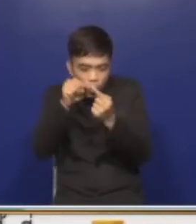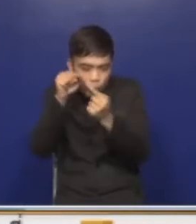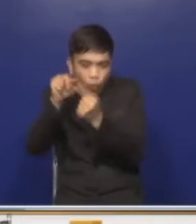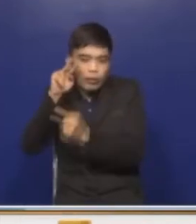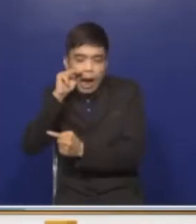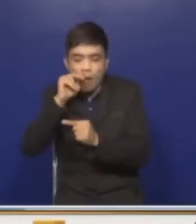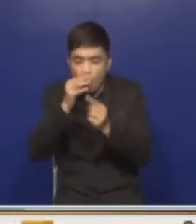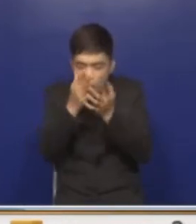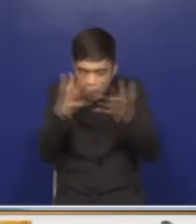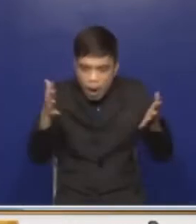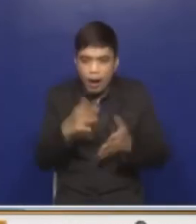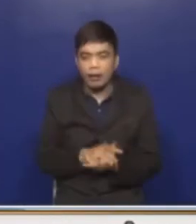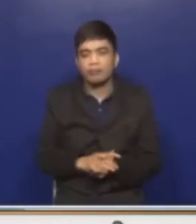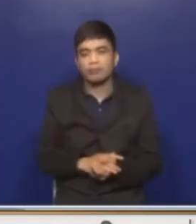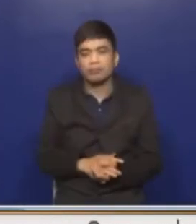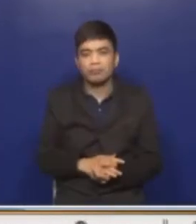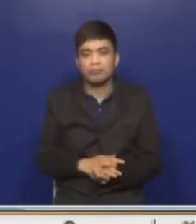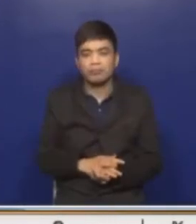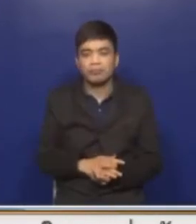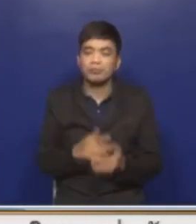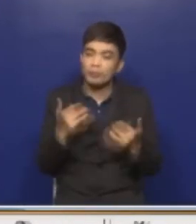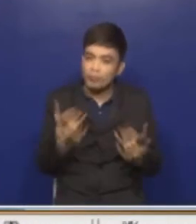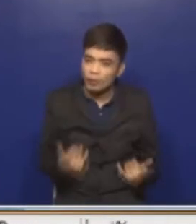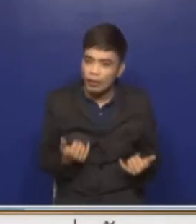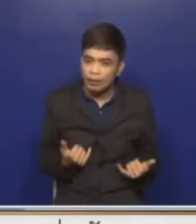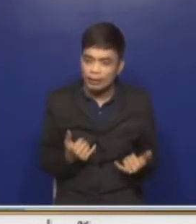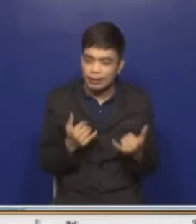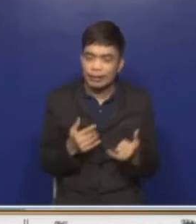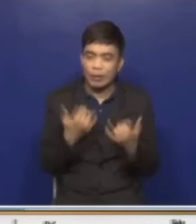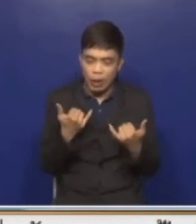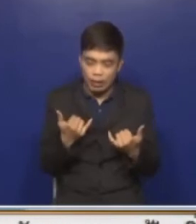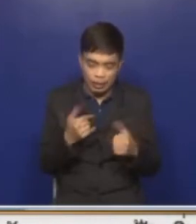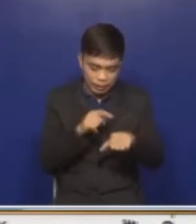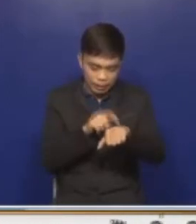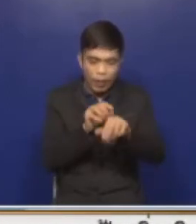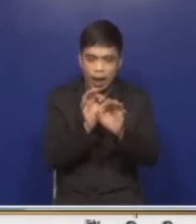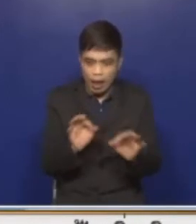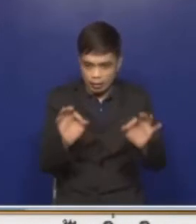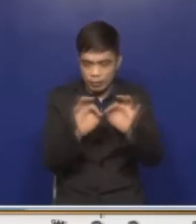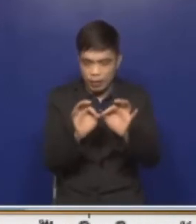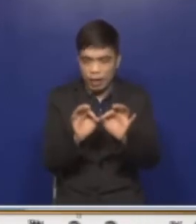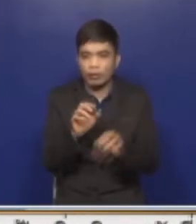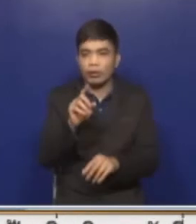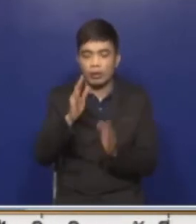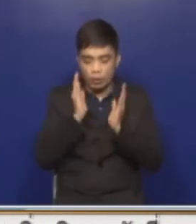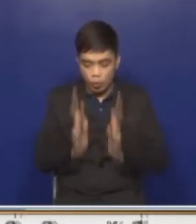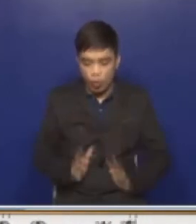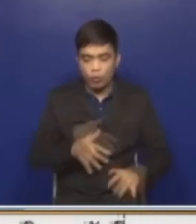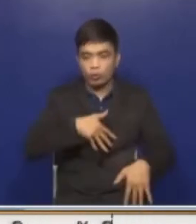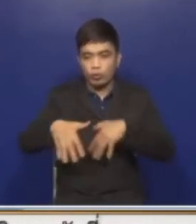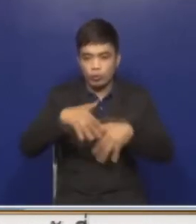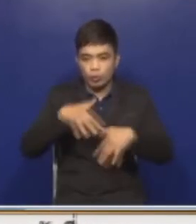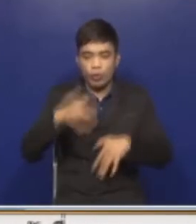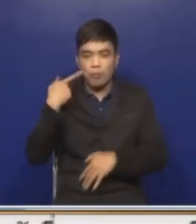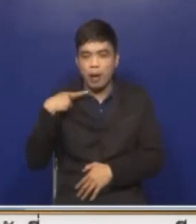ก็เพราะฉะนั้นผมอยู่บอกว่าวันนี้มันถึงเวลาที่ประชาชนเขาจะได้รับอะดิ